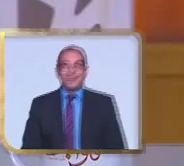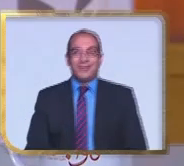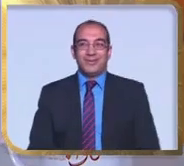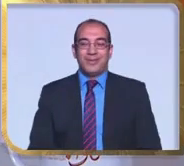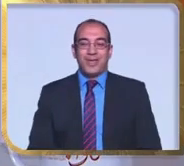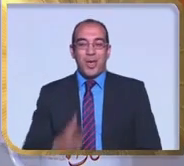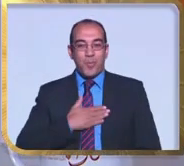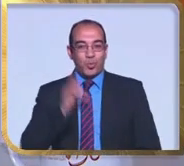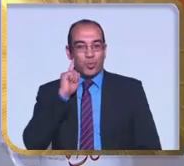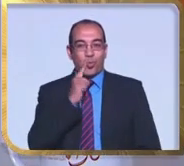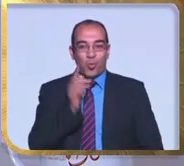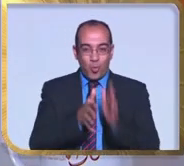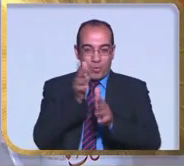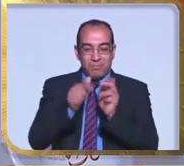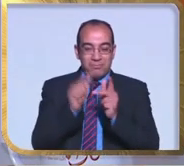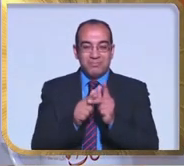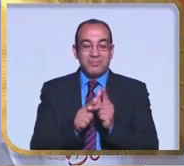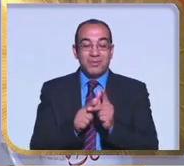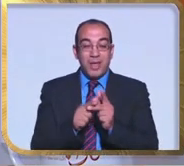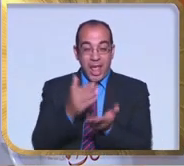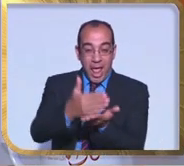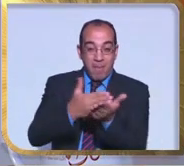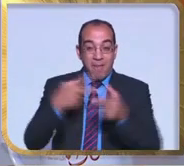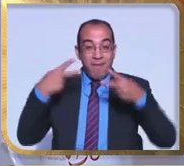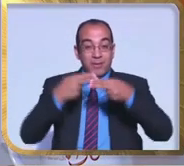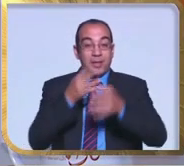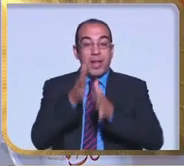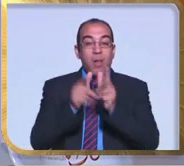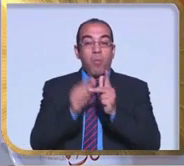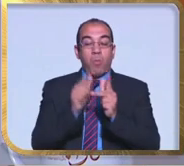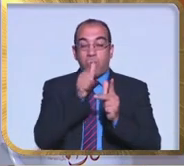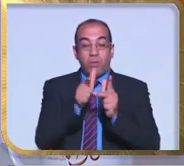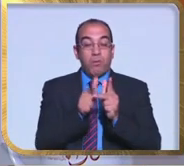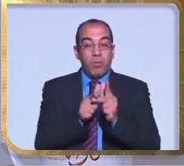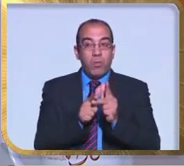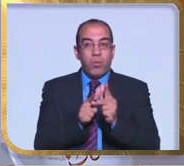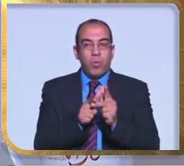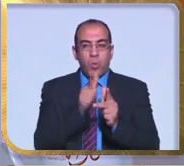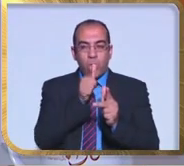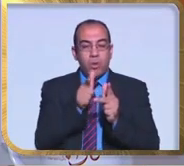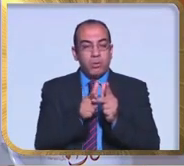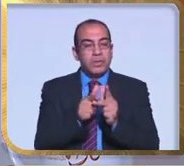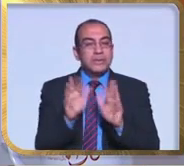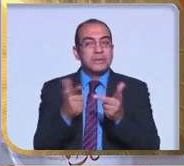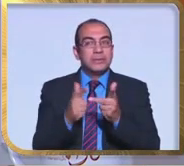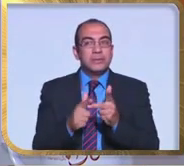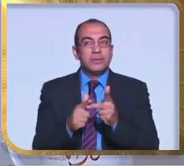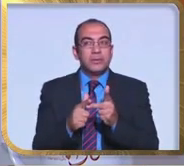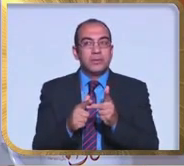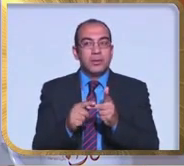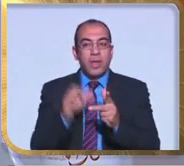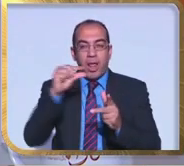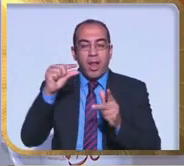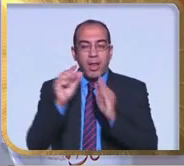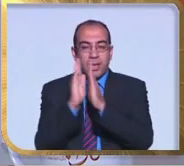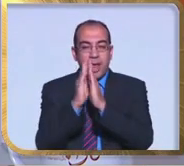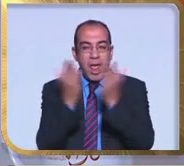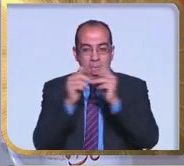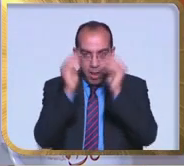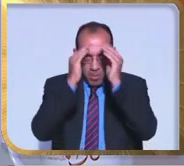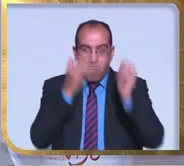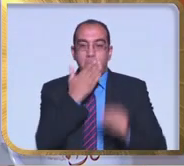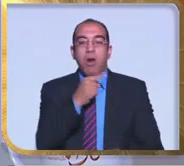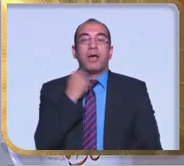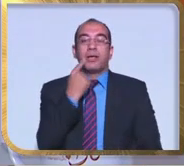مرحبا بكل مشاهدينا الكرام. كنا قبل الفاصل بنتكلم عن طريقة تبويب الإمام